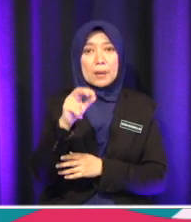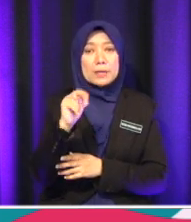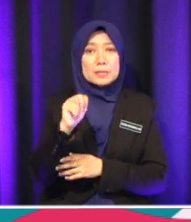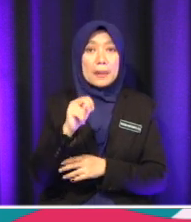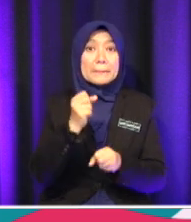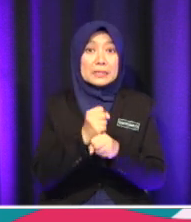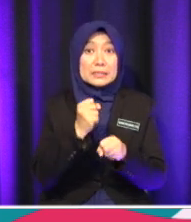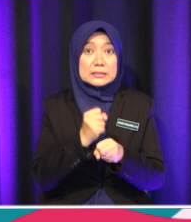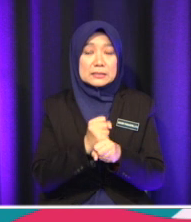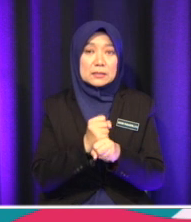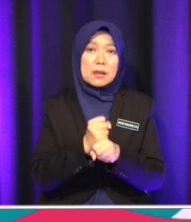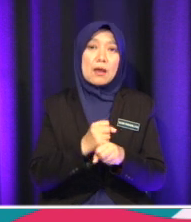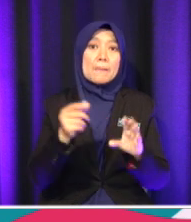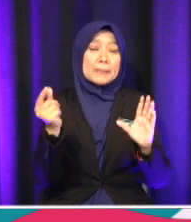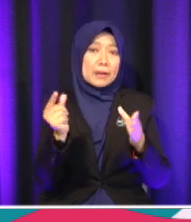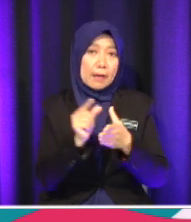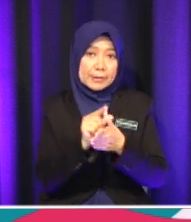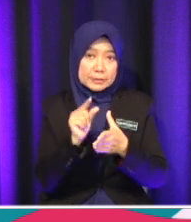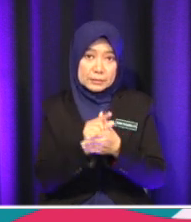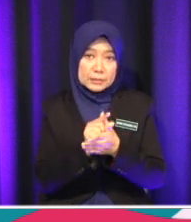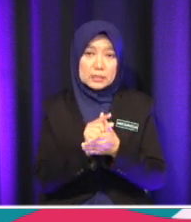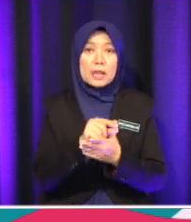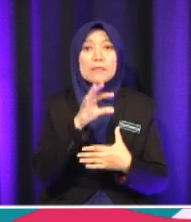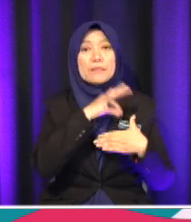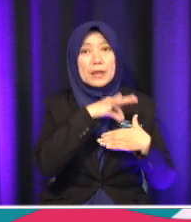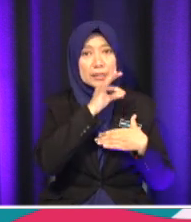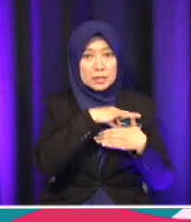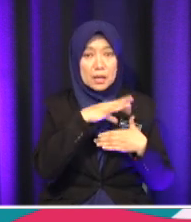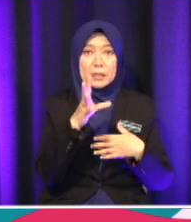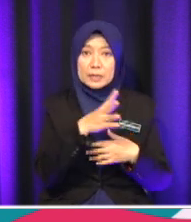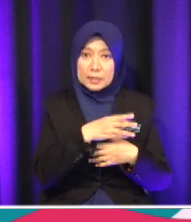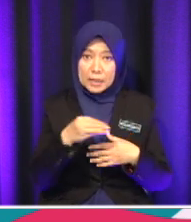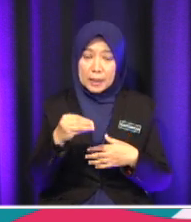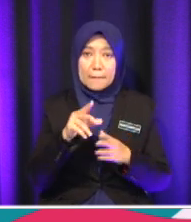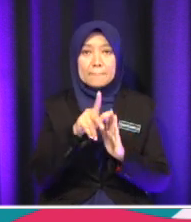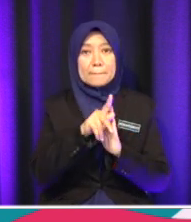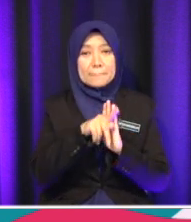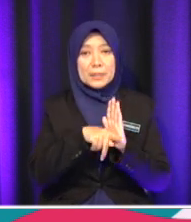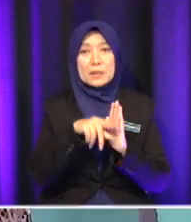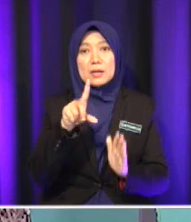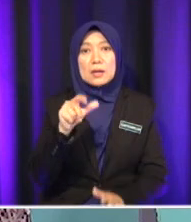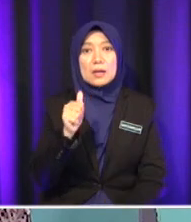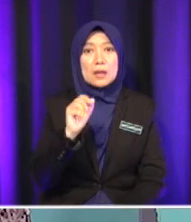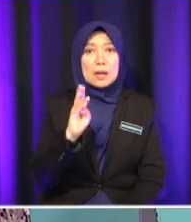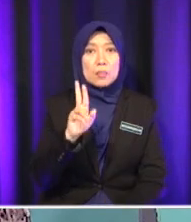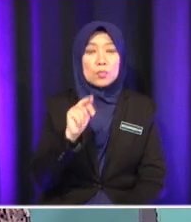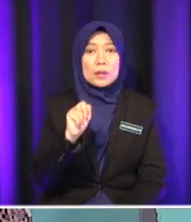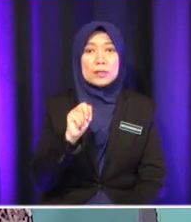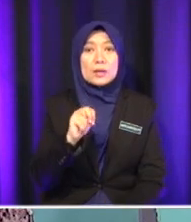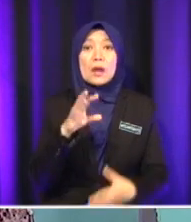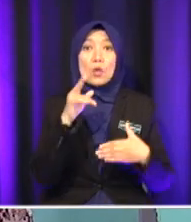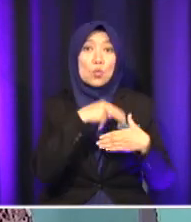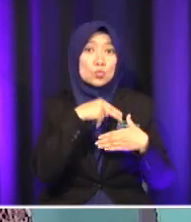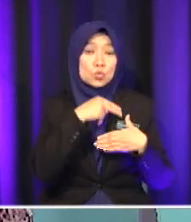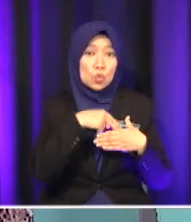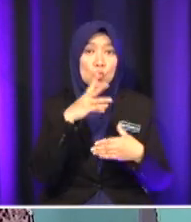gaji dan faedah serta pendapatan pelaburan seperti untung dan di Widen contohnya kalau